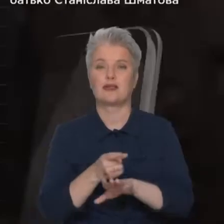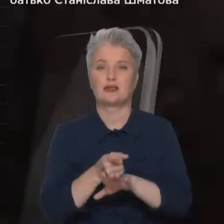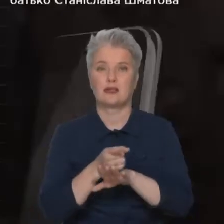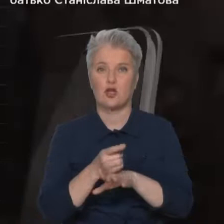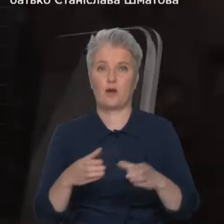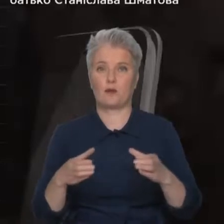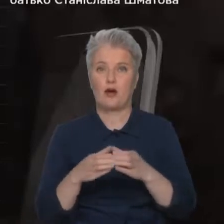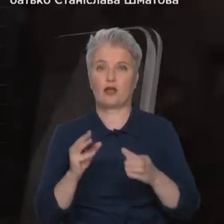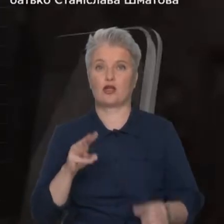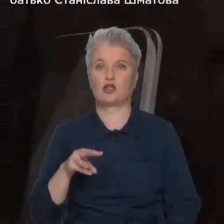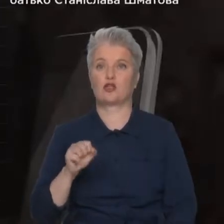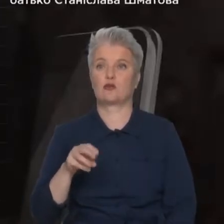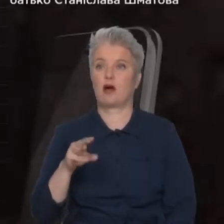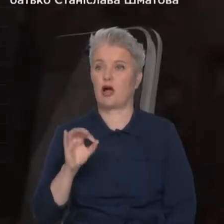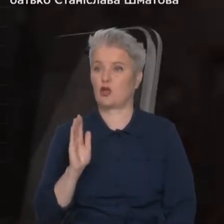Шматов.